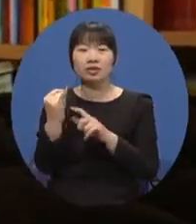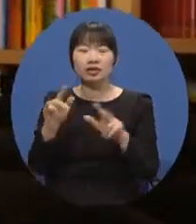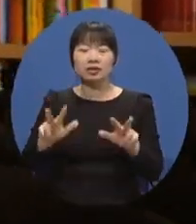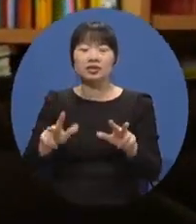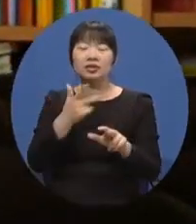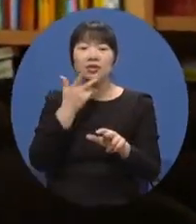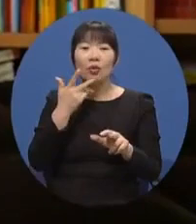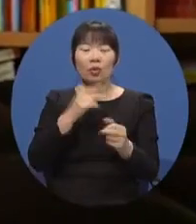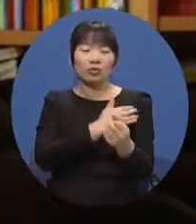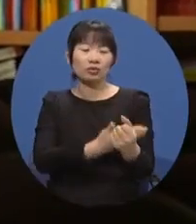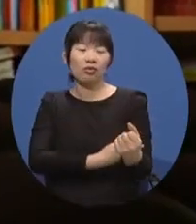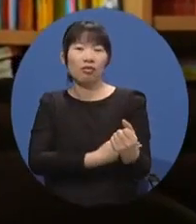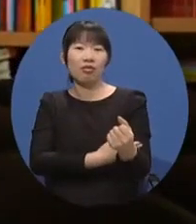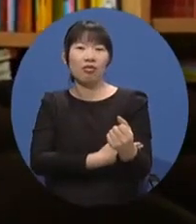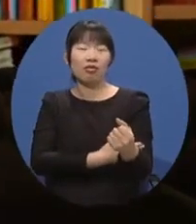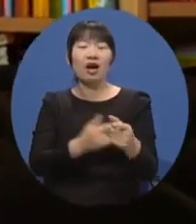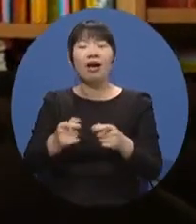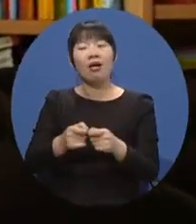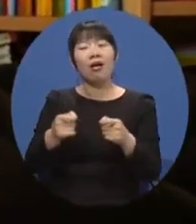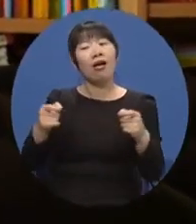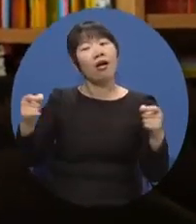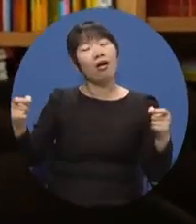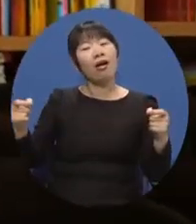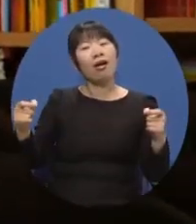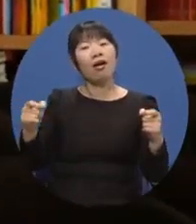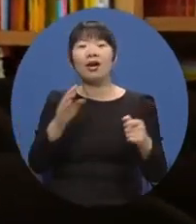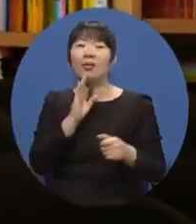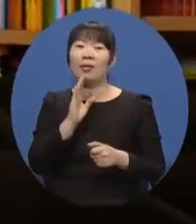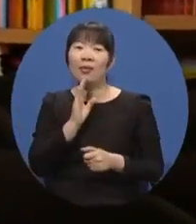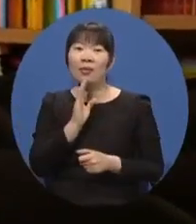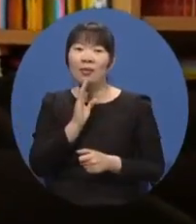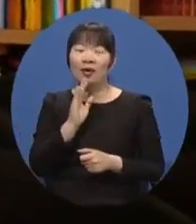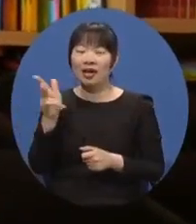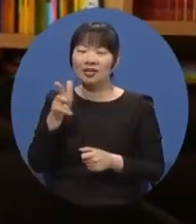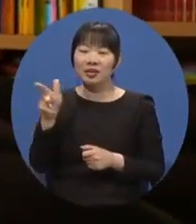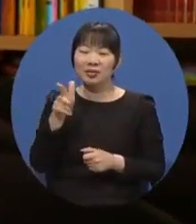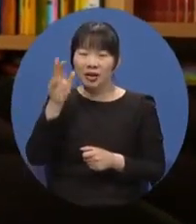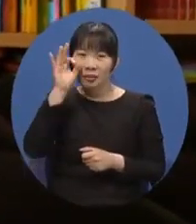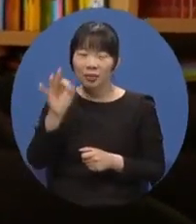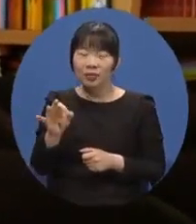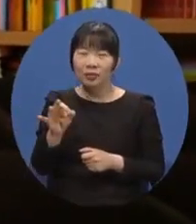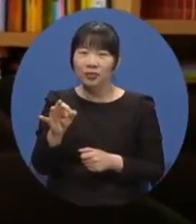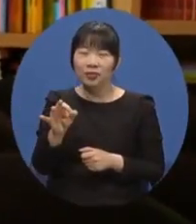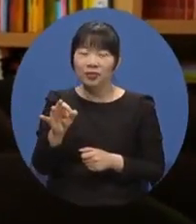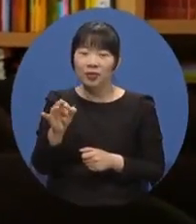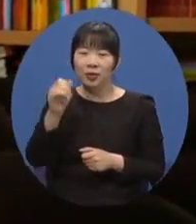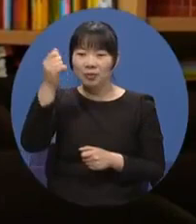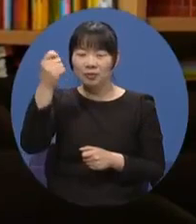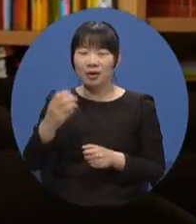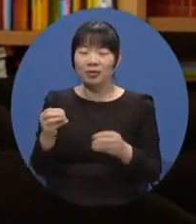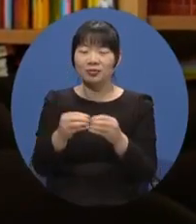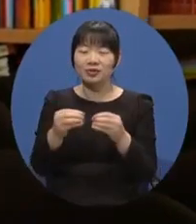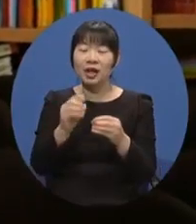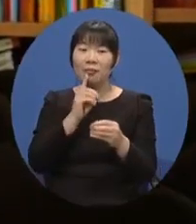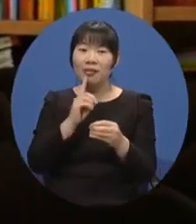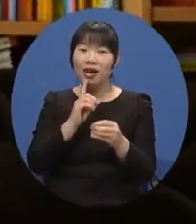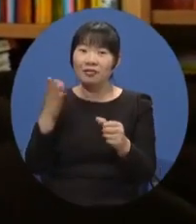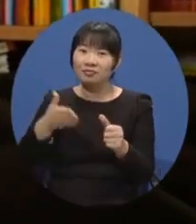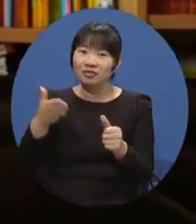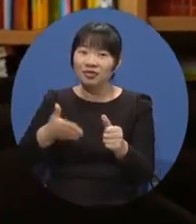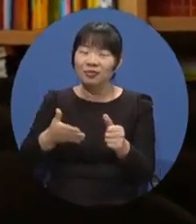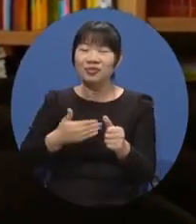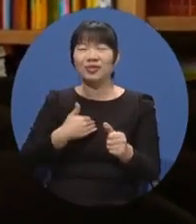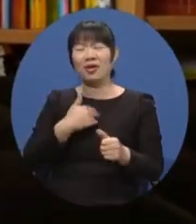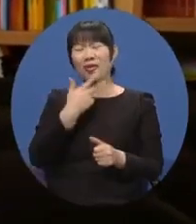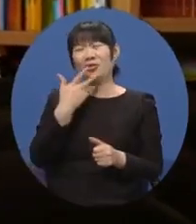지금 영어 실력을 좀 얘기를 해주실까요? 저요? 예, 카메라 대고 예, 한 몇 문장 좀 얘기를 해주실 수 있어요? 아니요,